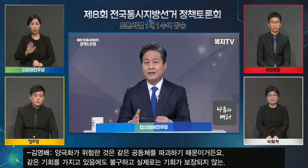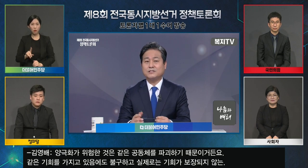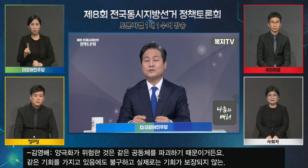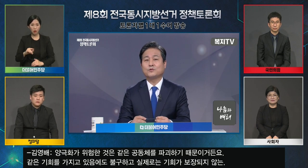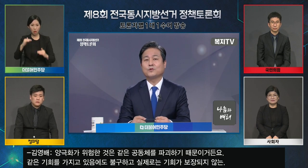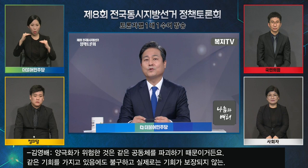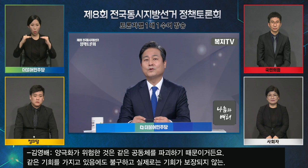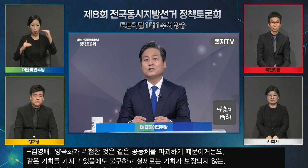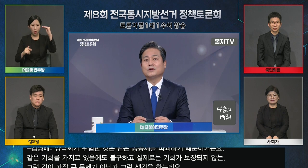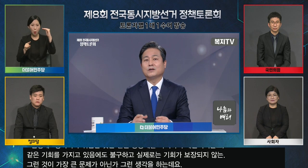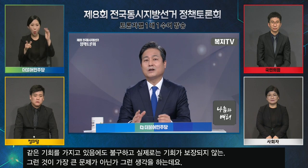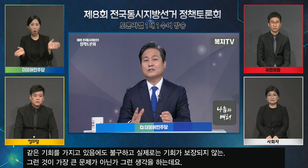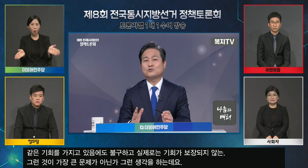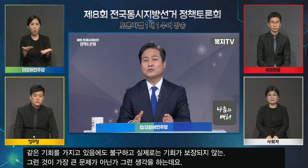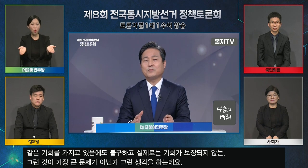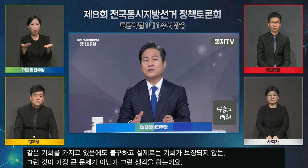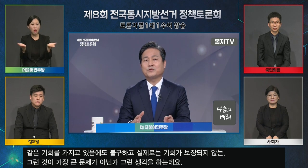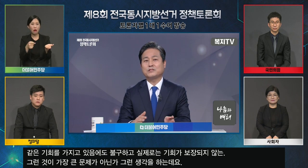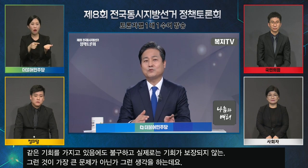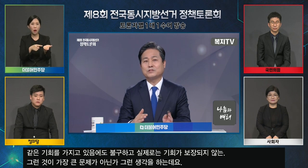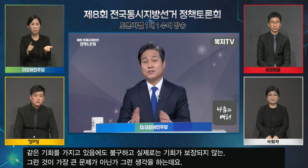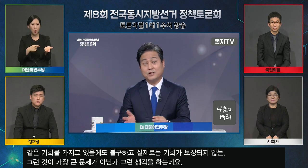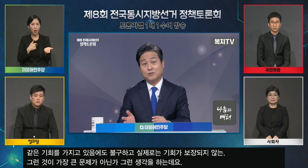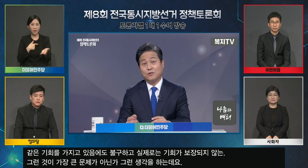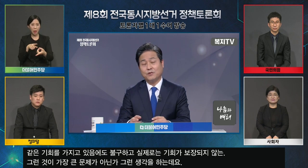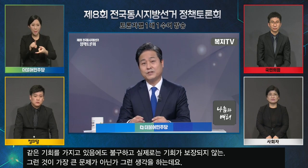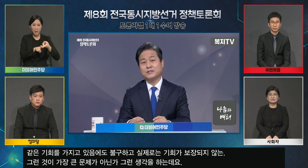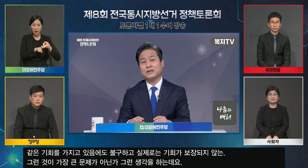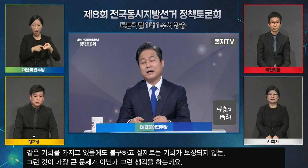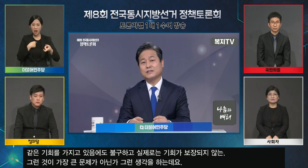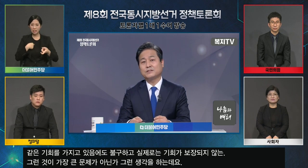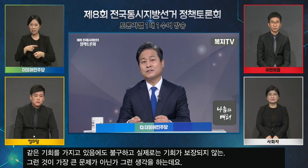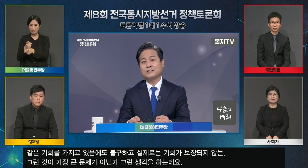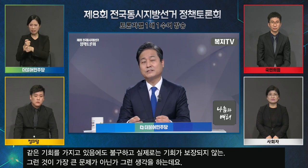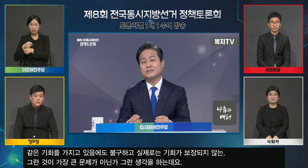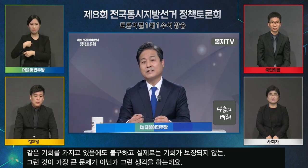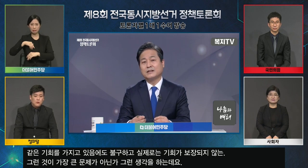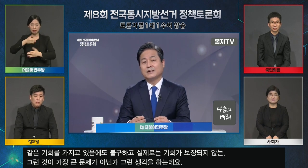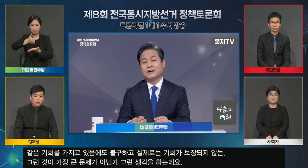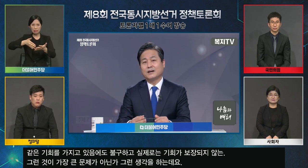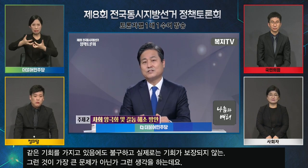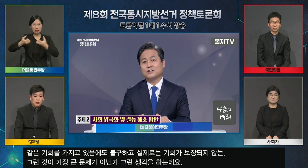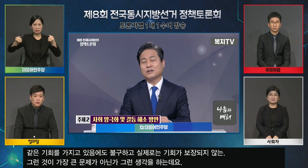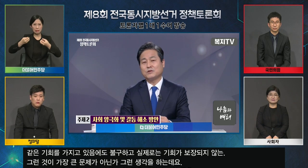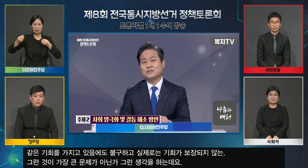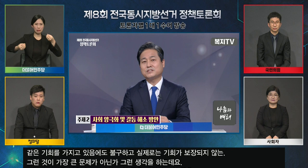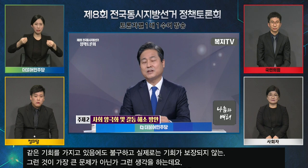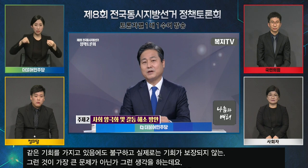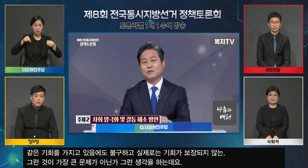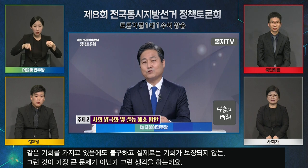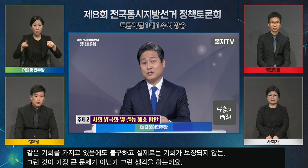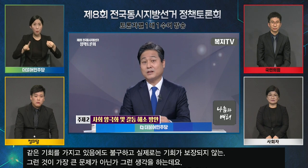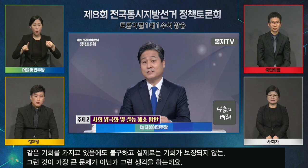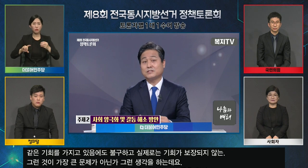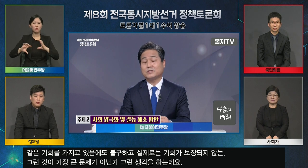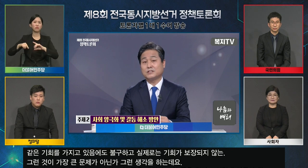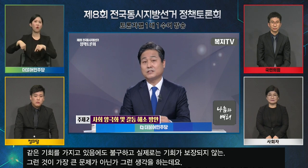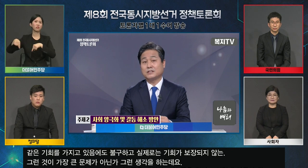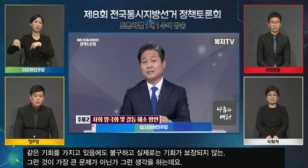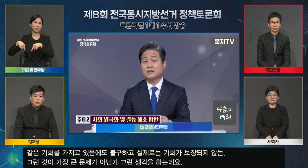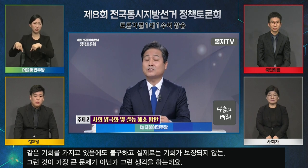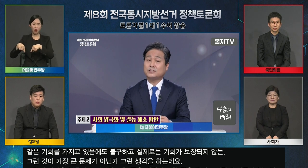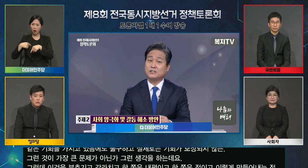갈라치고 한쪽은 내 편이고 한쪽은 적이고 이렇게 만들어내는 정당과 정치야말로 최악의